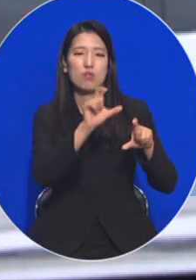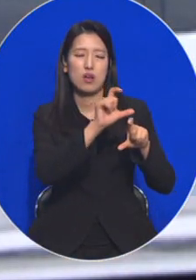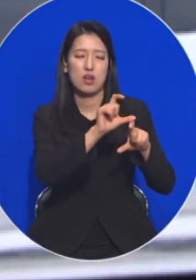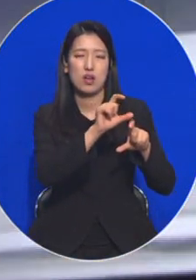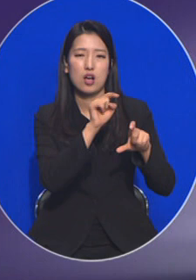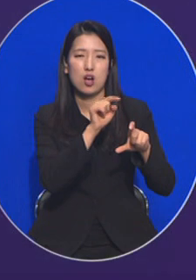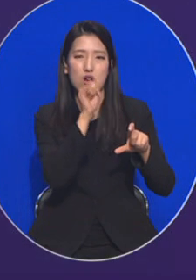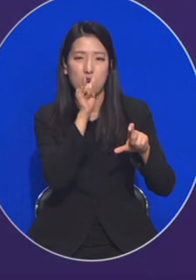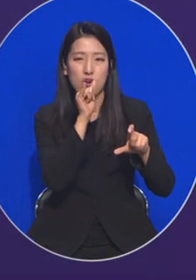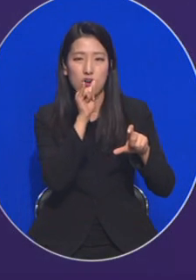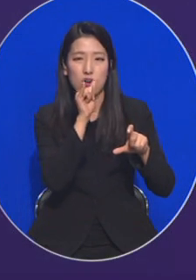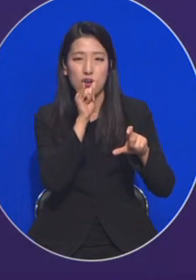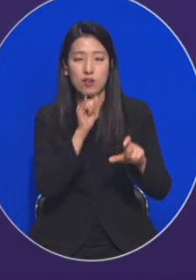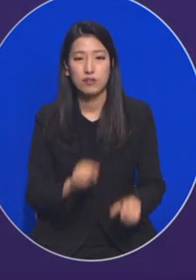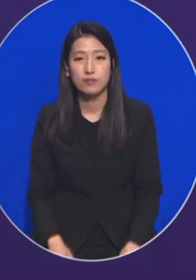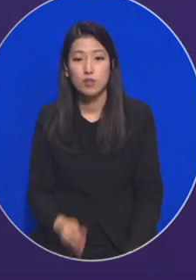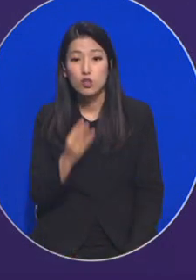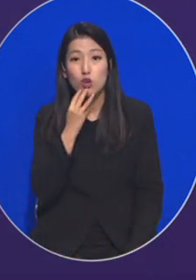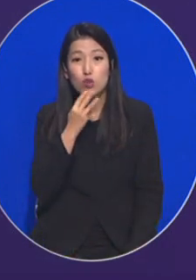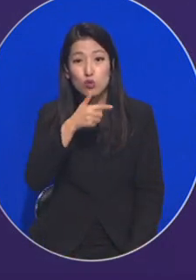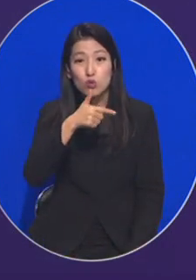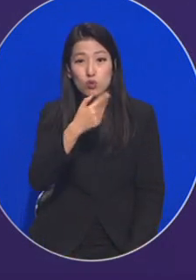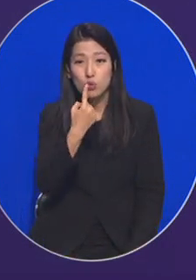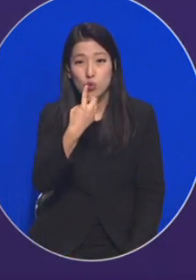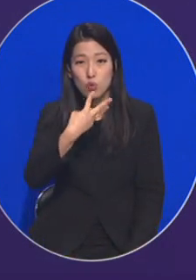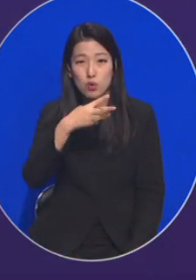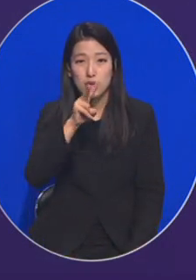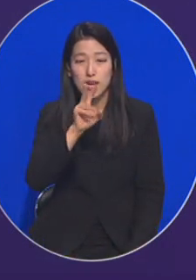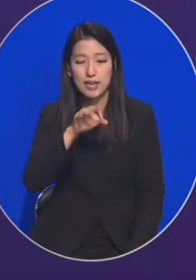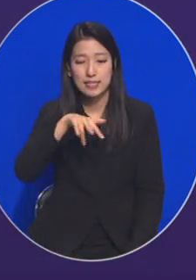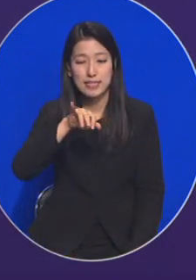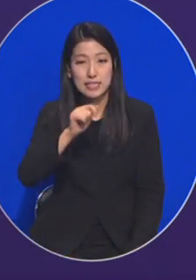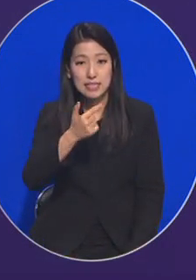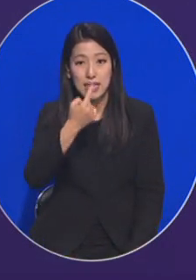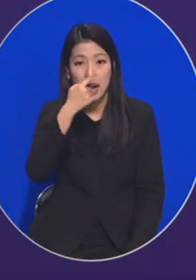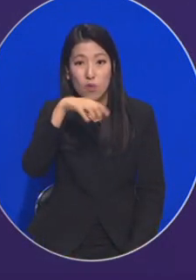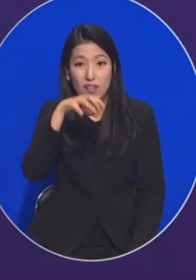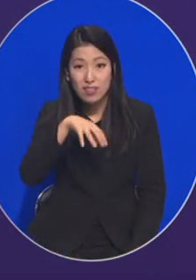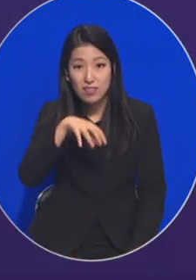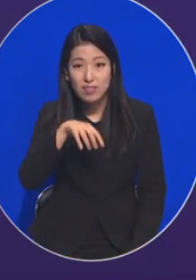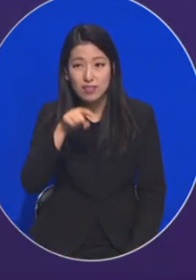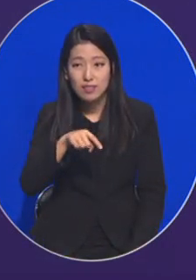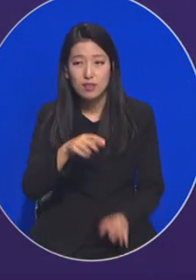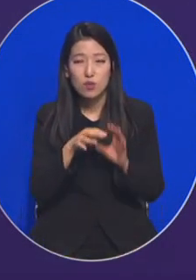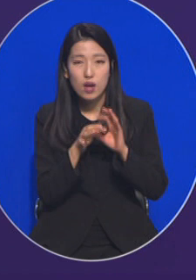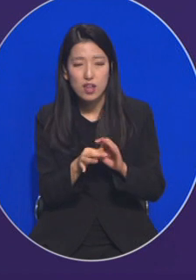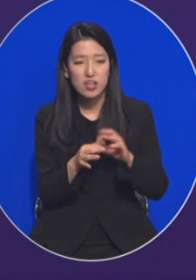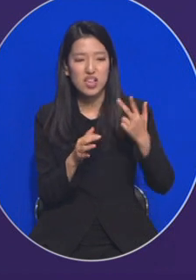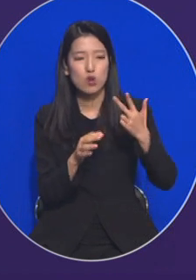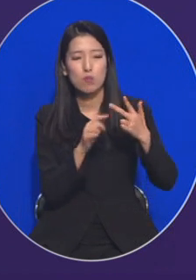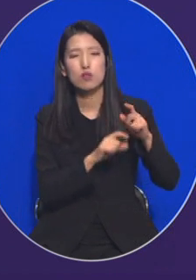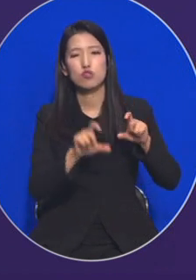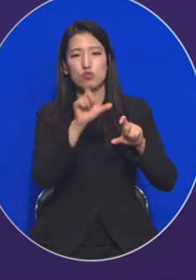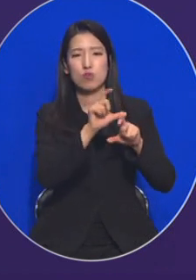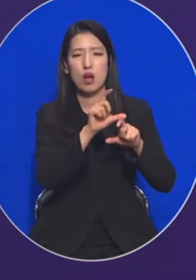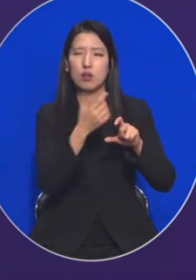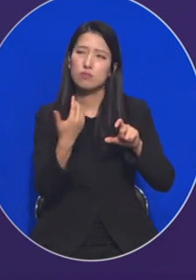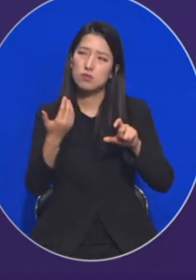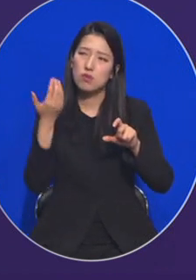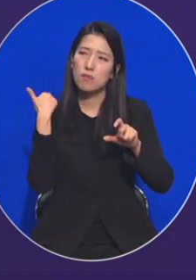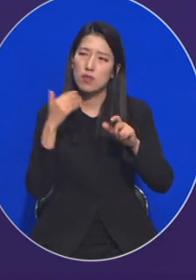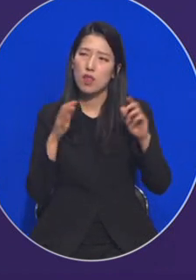됐습니다 특히 서울 노량진 임용 단기 학원 관련해 접촉자 조사 중 7명 역 진 자가 추가된 수강생